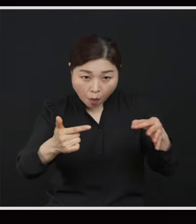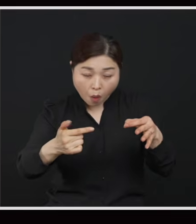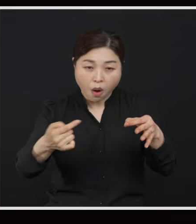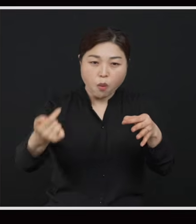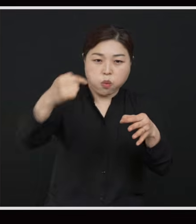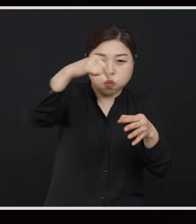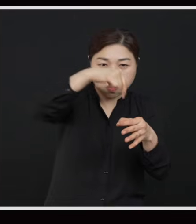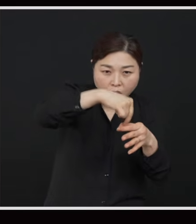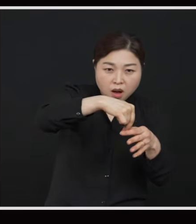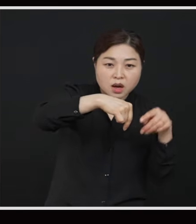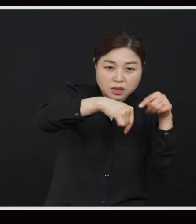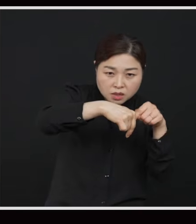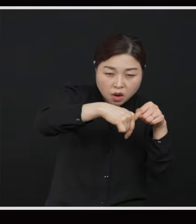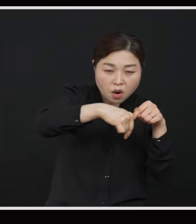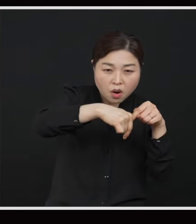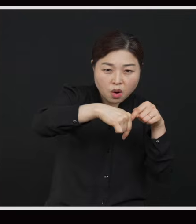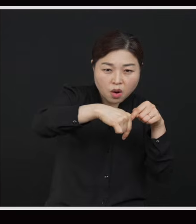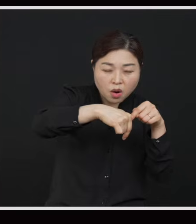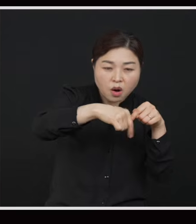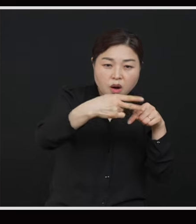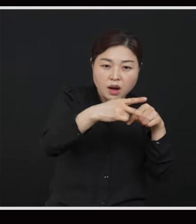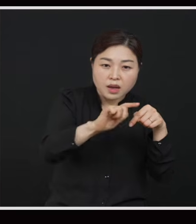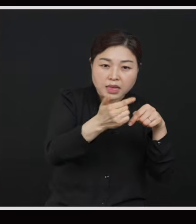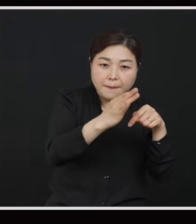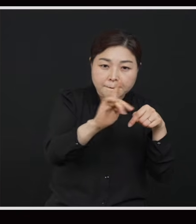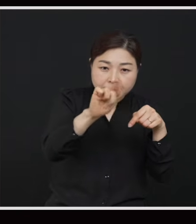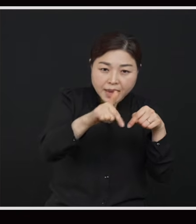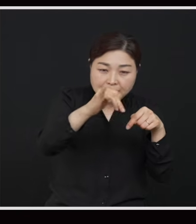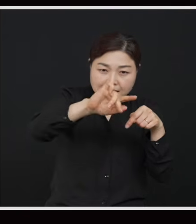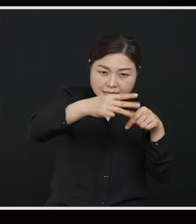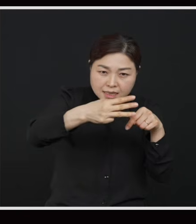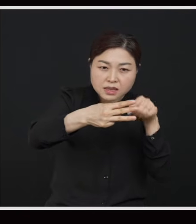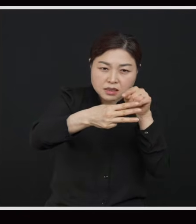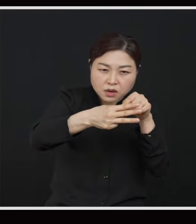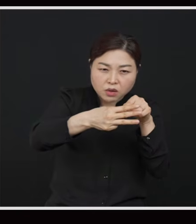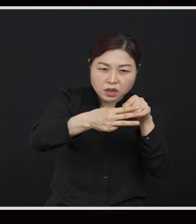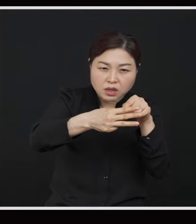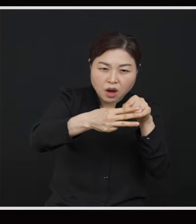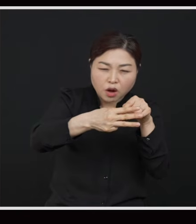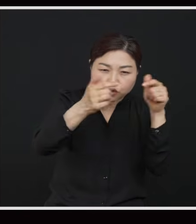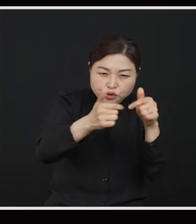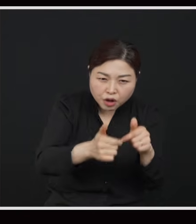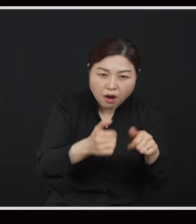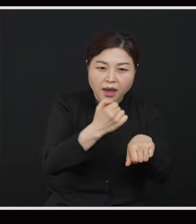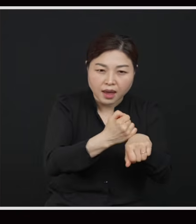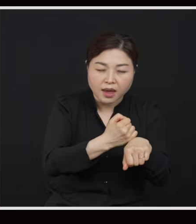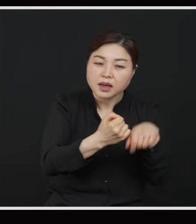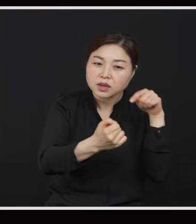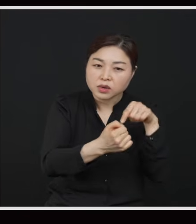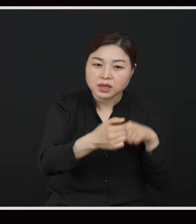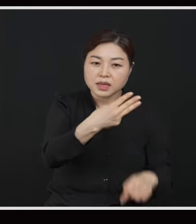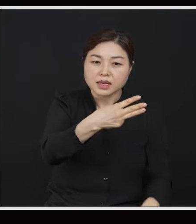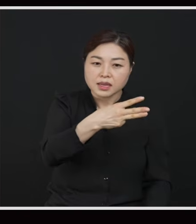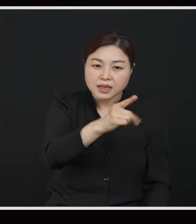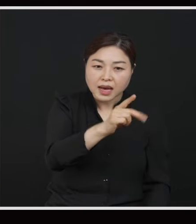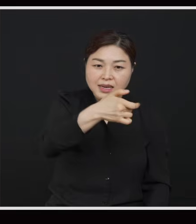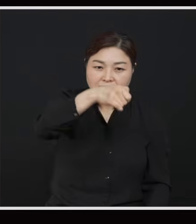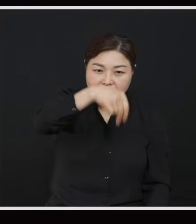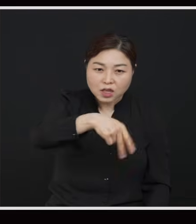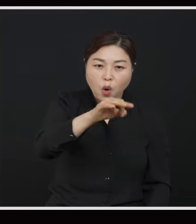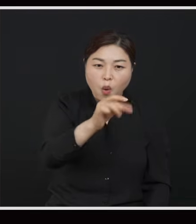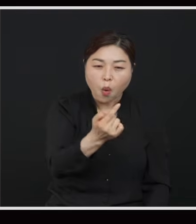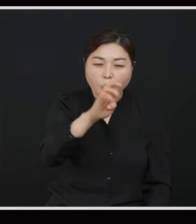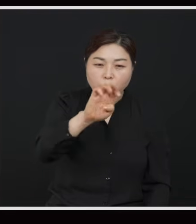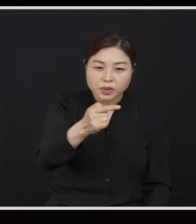게 세포 안에 들어가가지고 세포 안에 있는 어떤 단백질 기능을 억제를 해요. 그래서 이 단백질 이름이